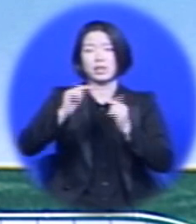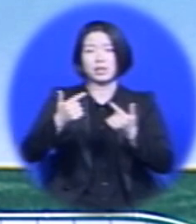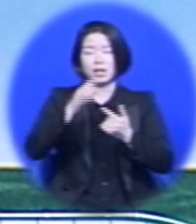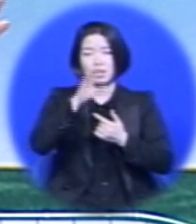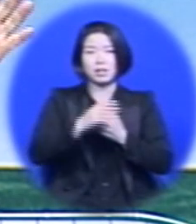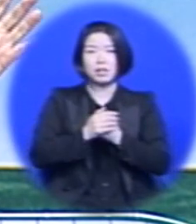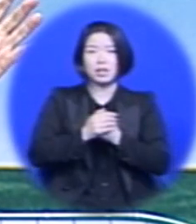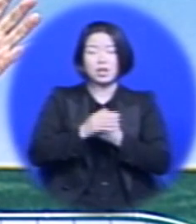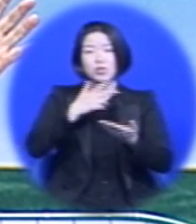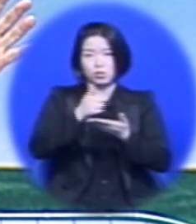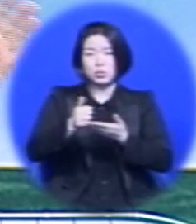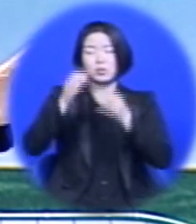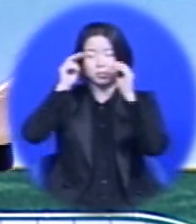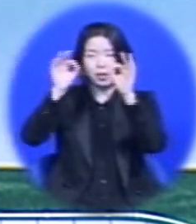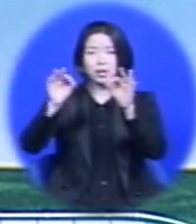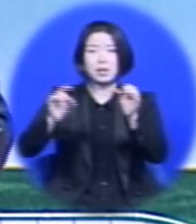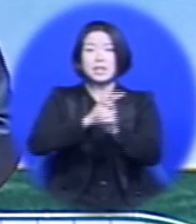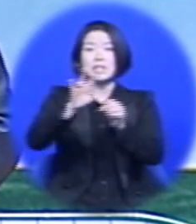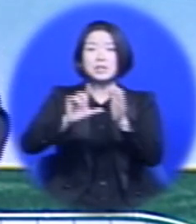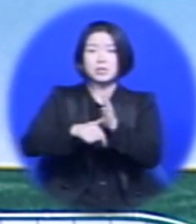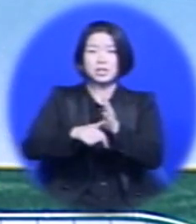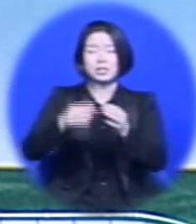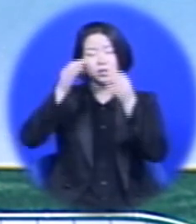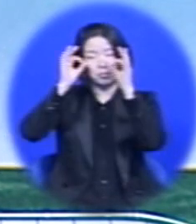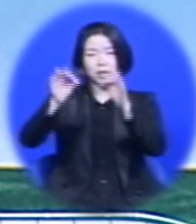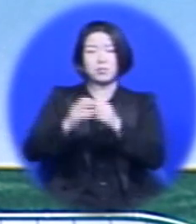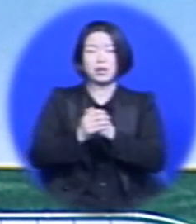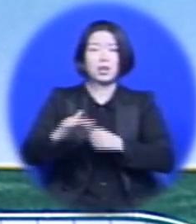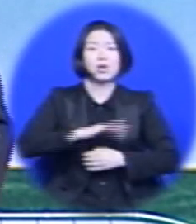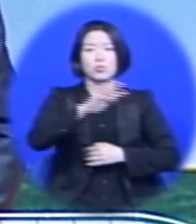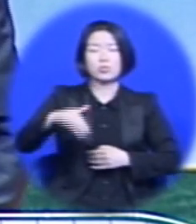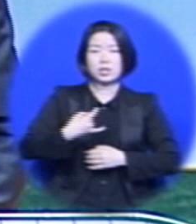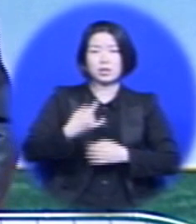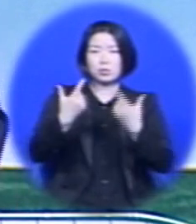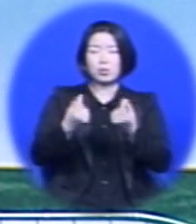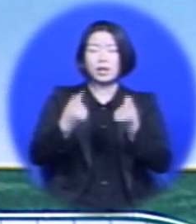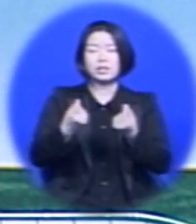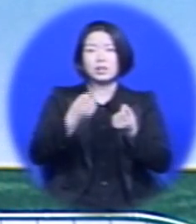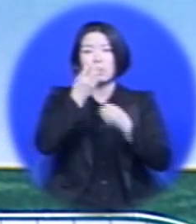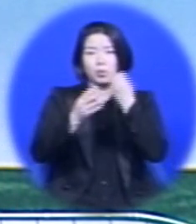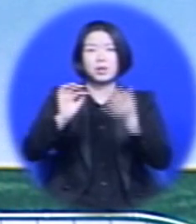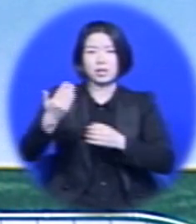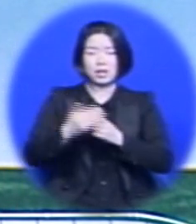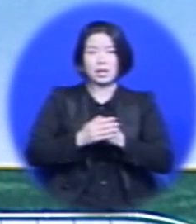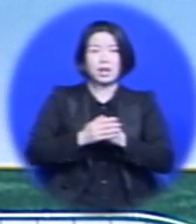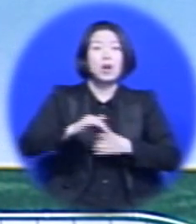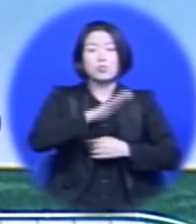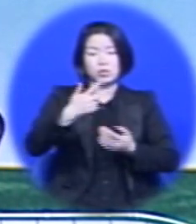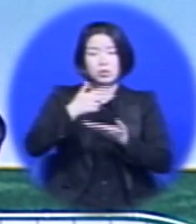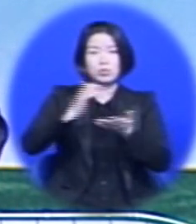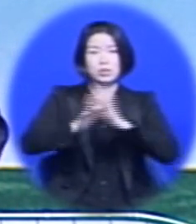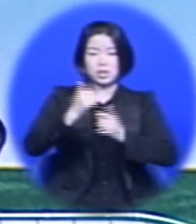24시간 주님을 바라보세요 그러면 우리에게도 똑같은 고백이 나옵니다 25절 우리 주 예수 그리스도를